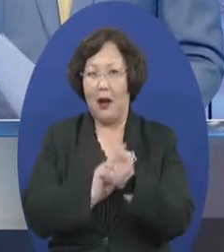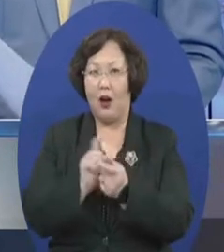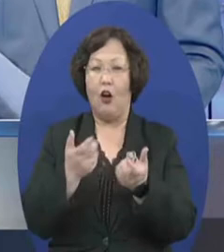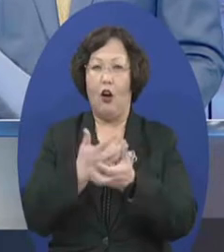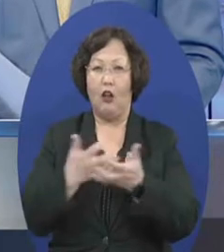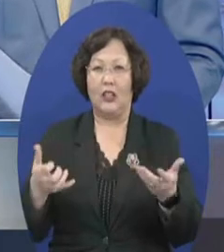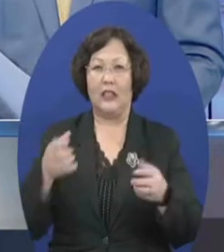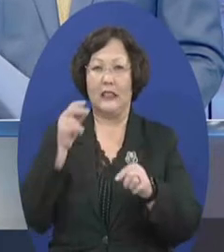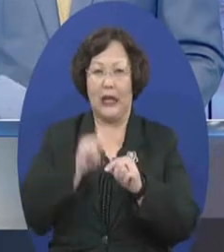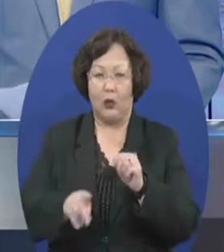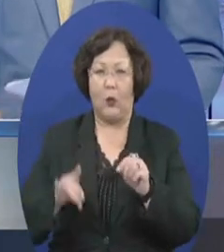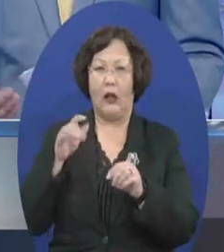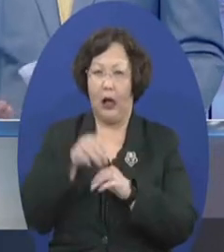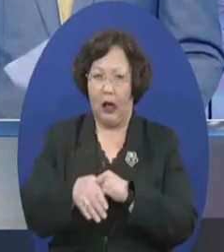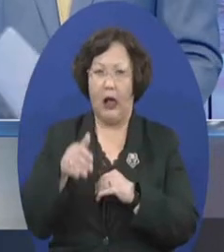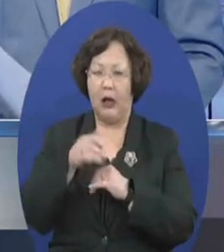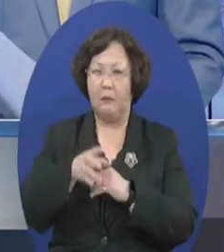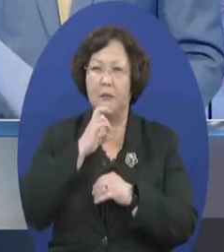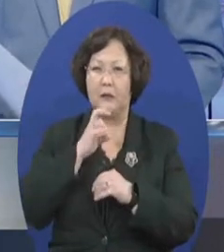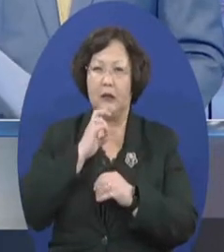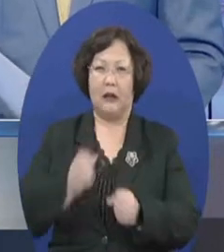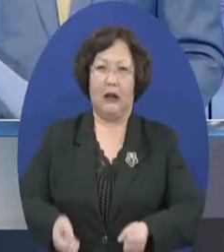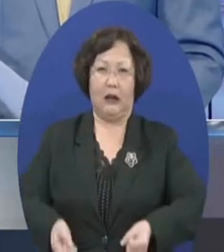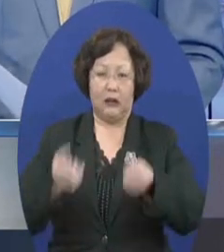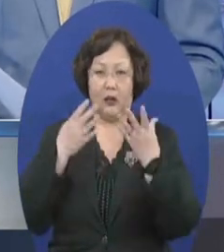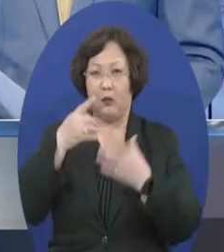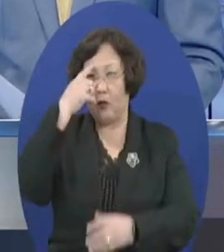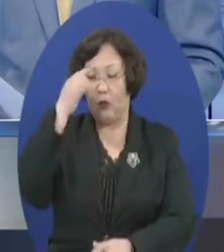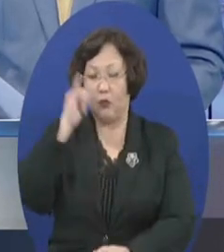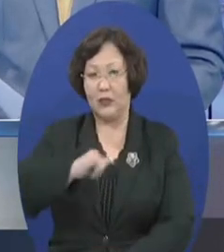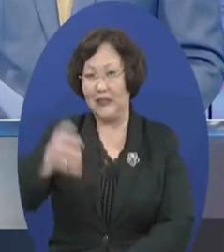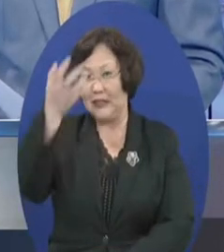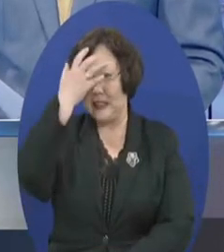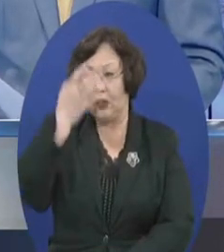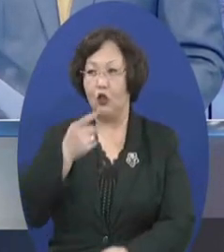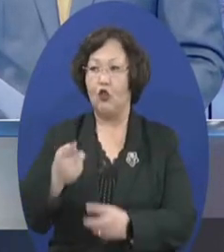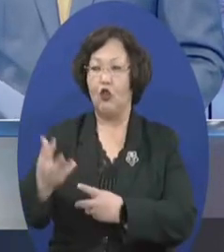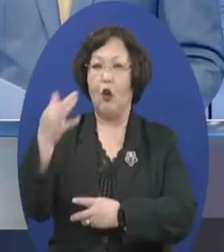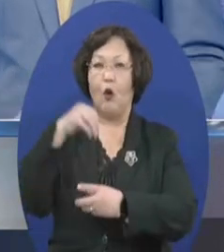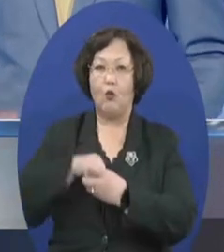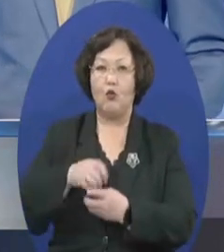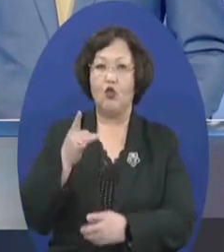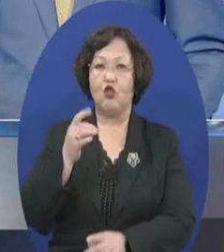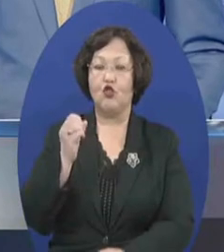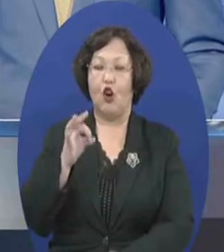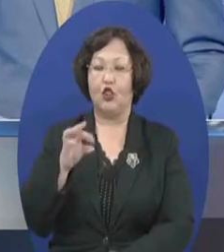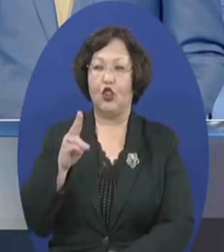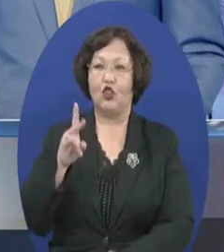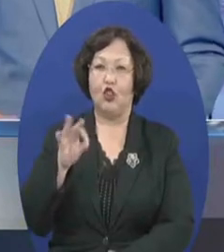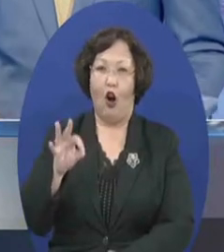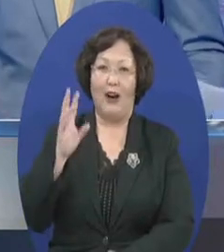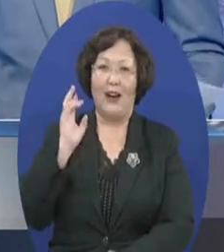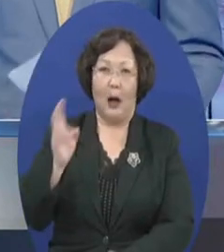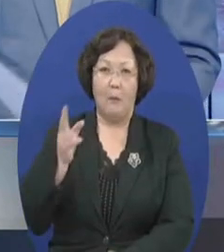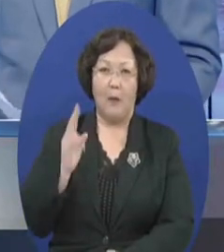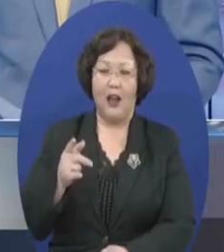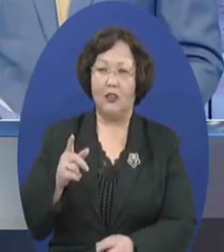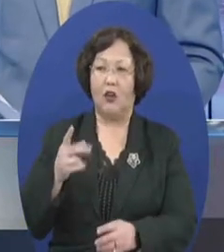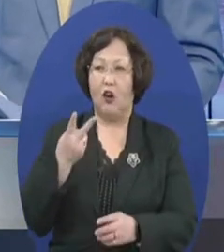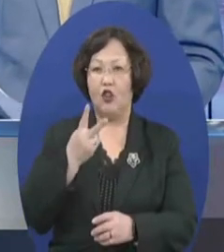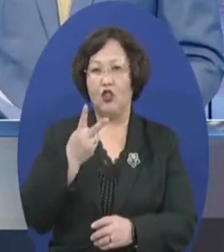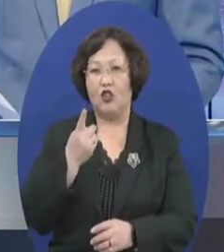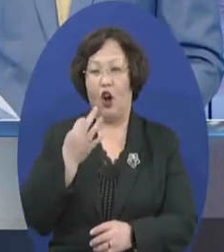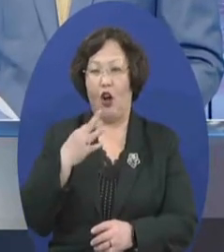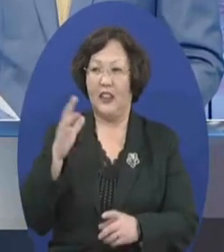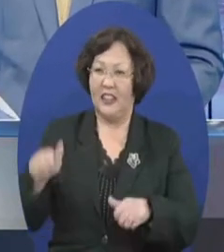сорилт бэрхшээлүүд тулгарсны эцэст за Монгол улсын засгийн газар хөрөнгө оруулагч талдаа 2021 онд анаас одоо идэвхтэй яриа